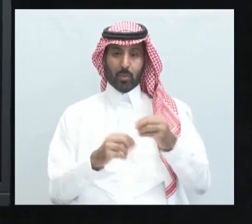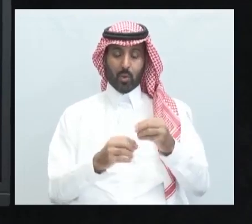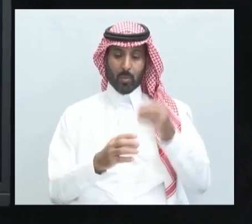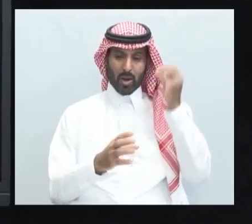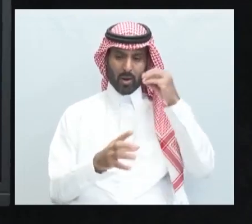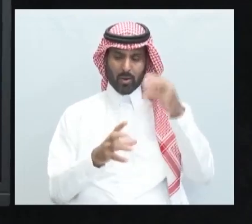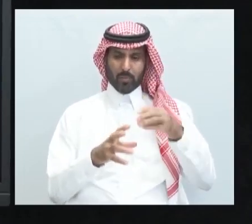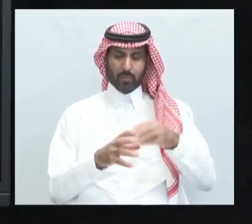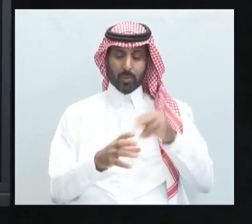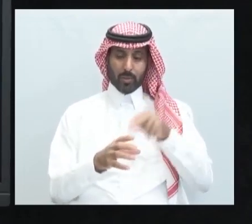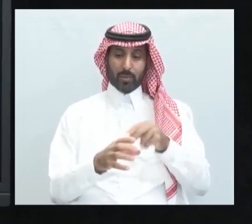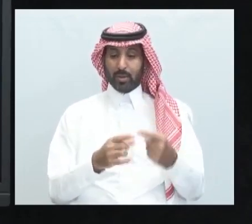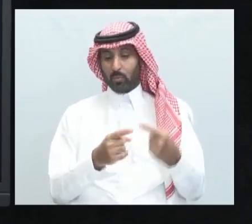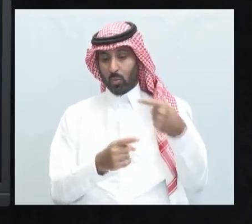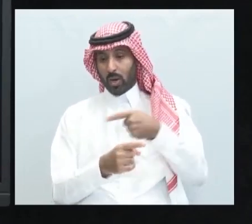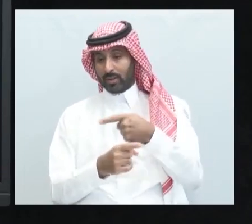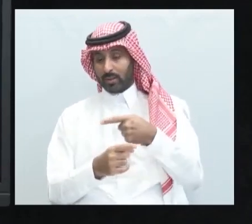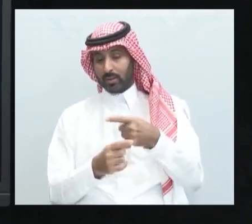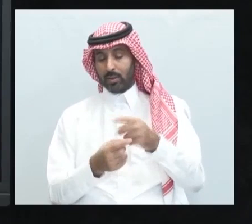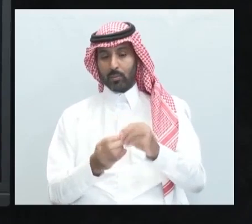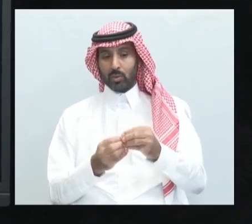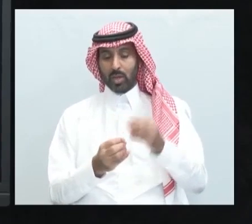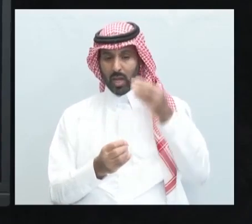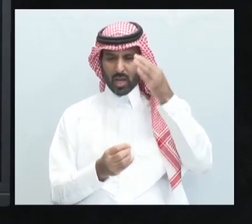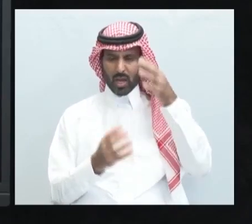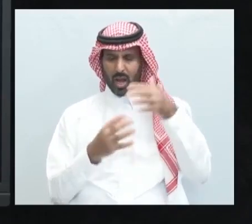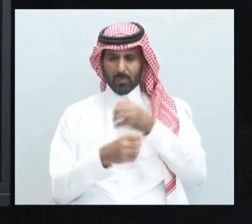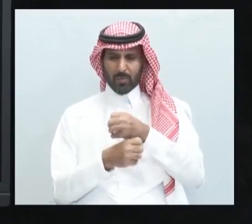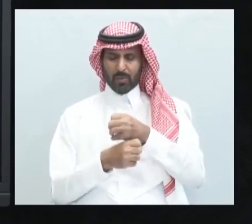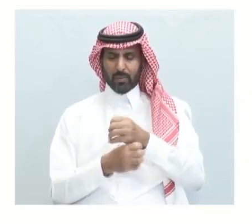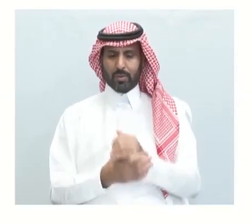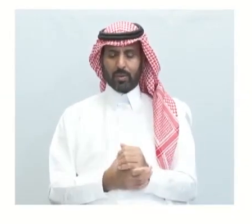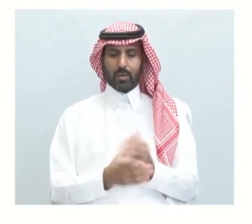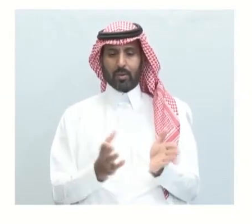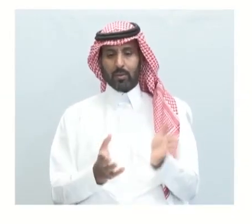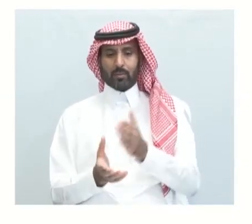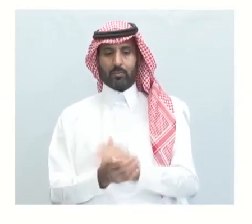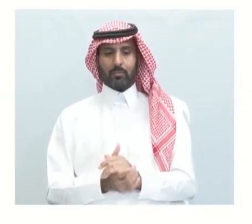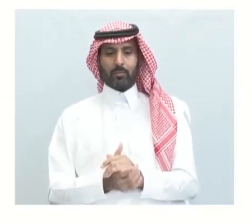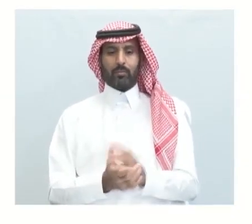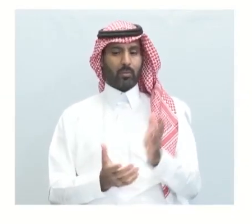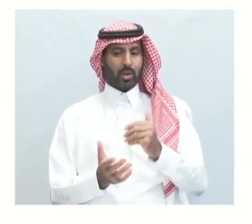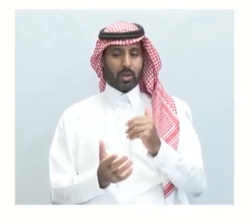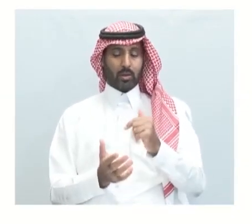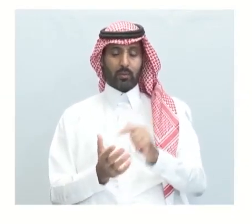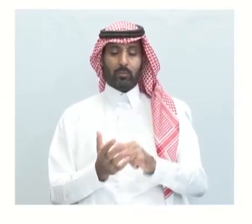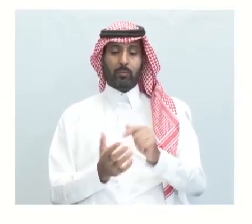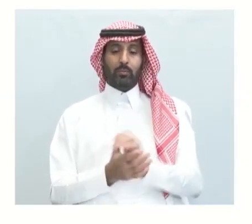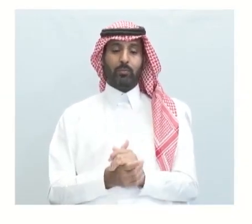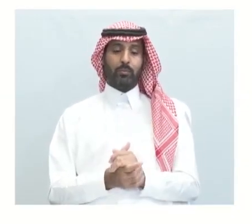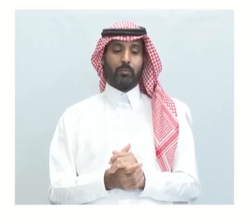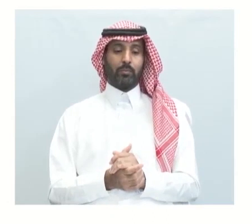والنكس والمؤشر اللي بالازرق الغامق لدينا هنا في بدايه تعريف